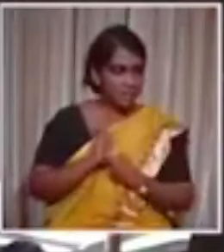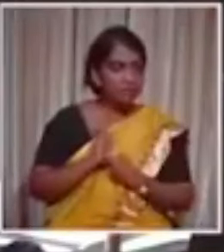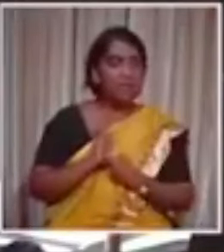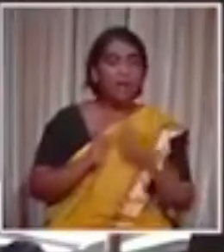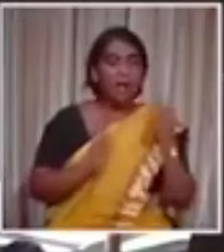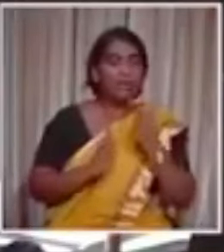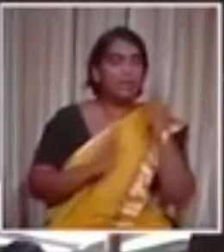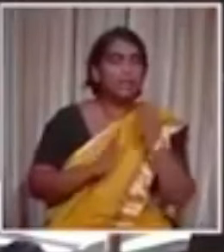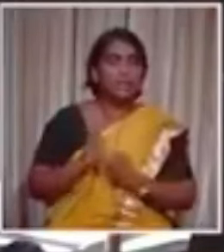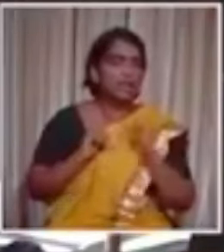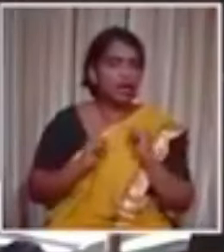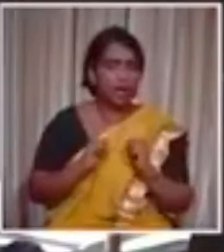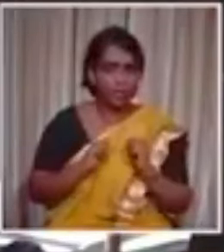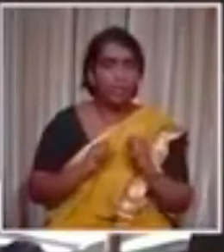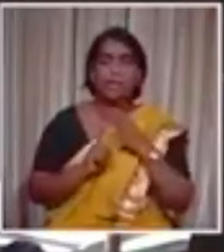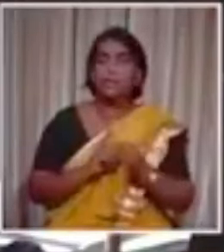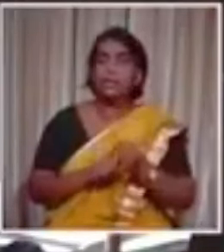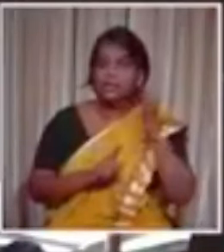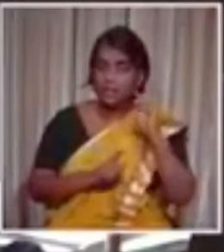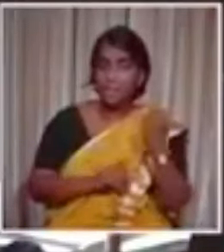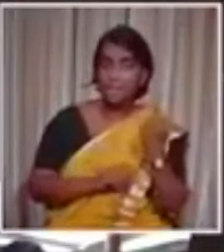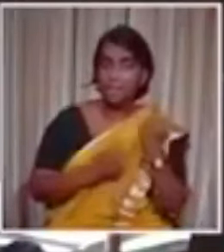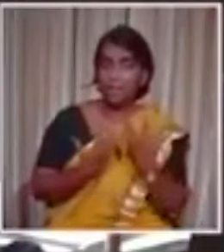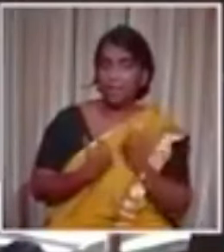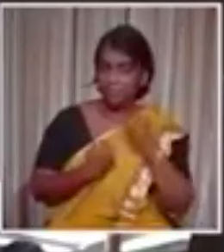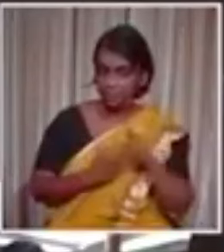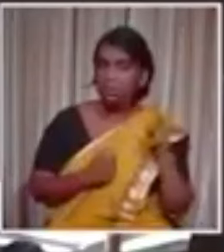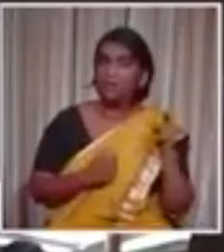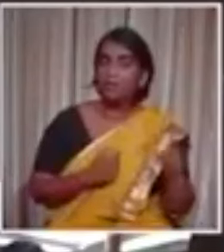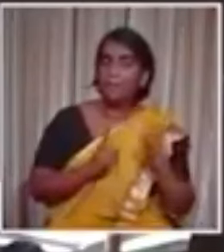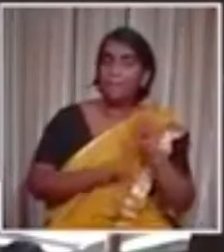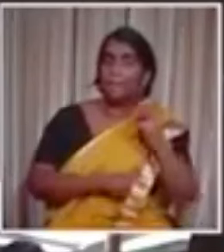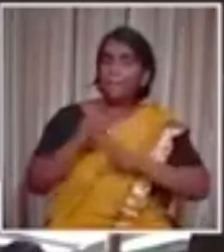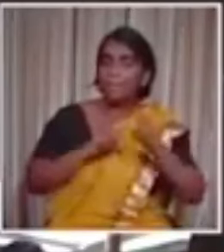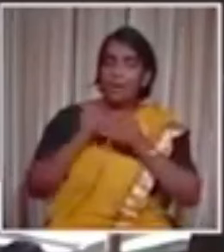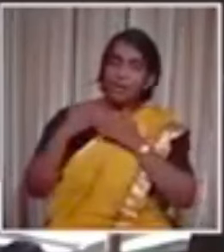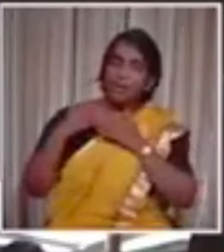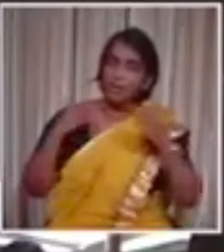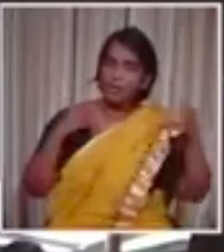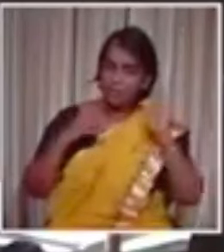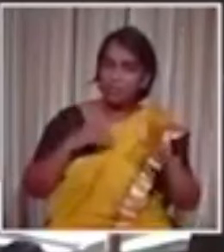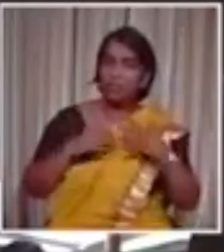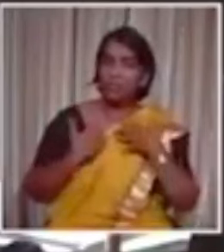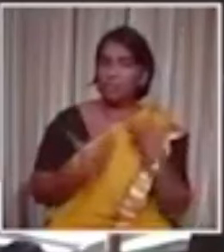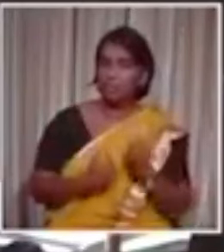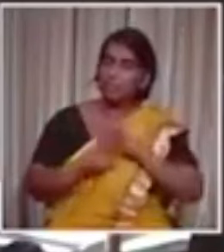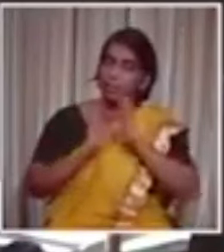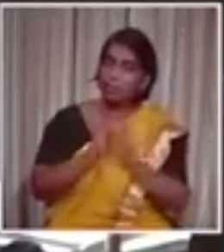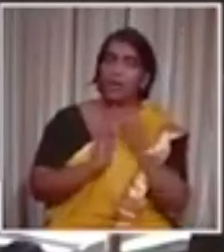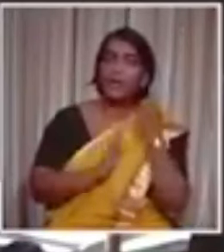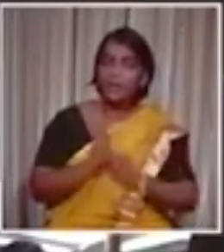යනු කුමක්ද? ජනාධිපතිවරයාට බලතල ලැබී තිබෙනවා. මේ පාර්ලිමේන්තුව දීර්ඝ කාලයක් තිස්සේ සමත් කර තිබෙන හැම